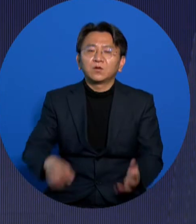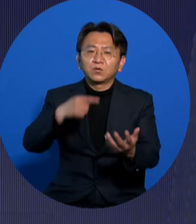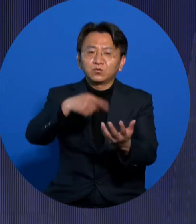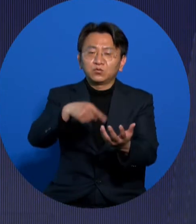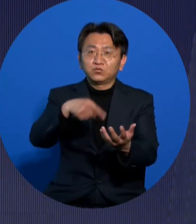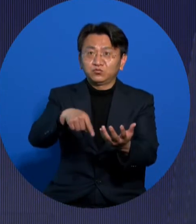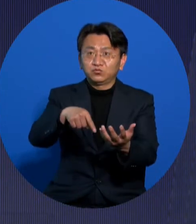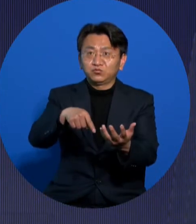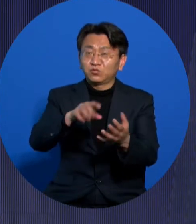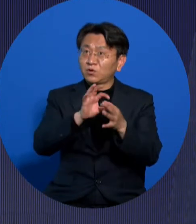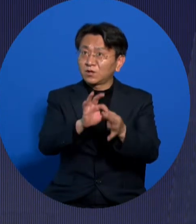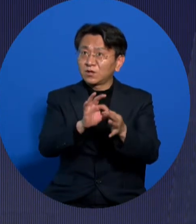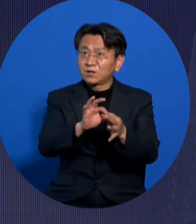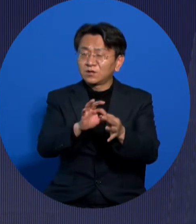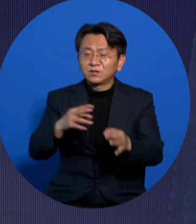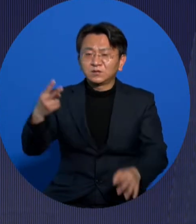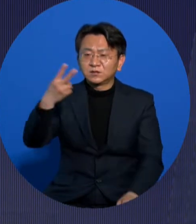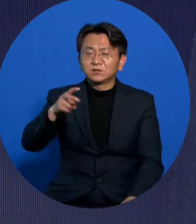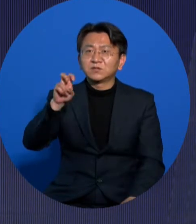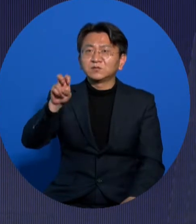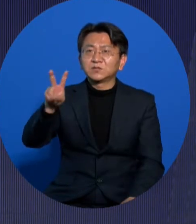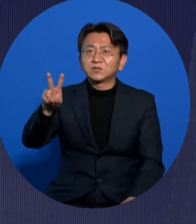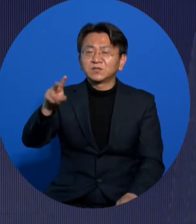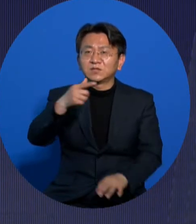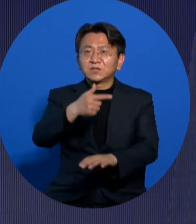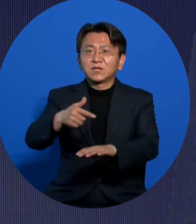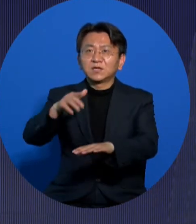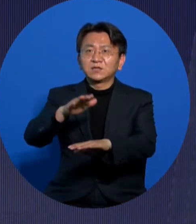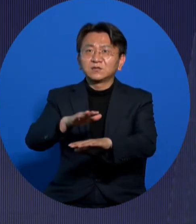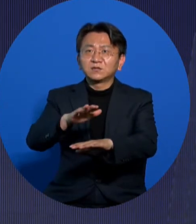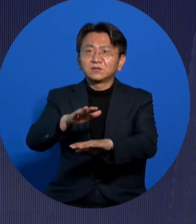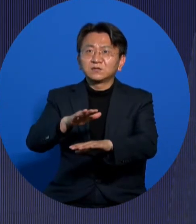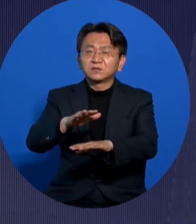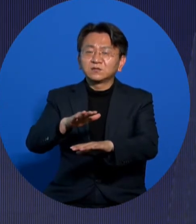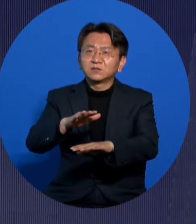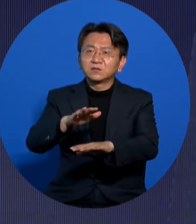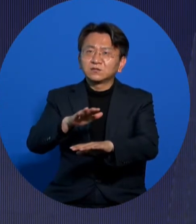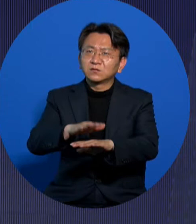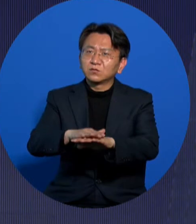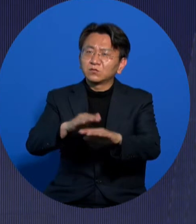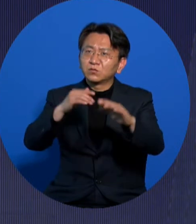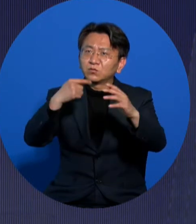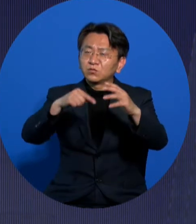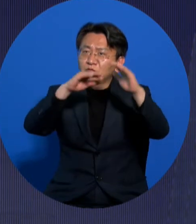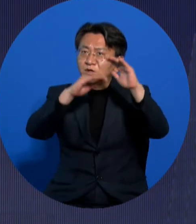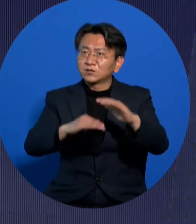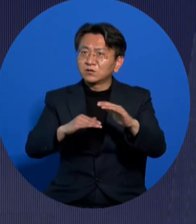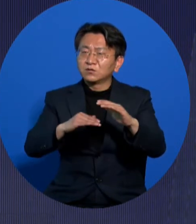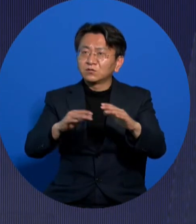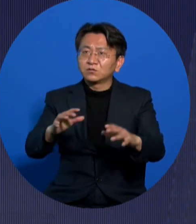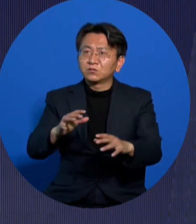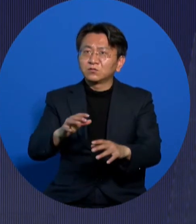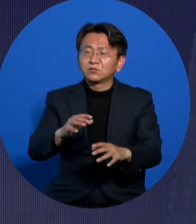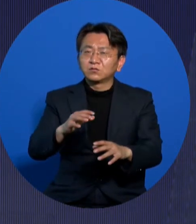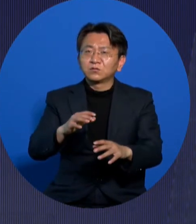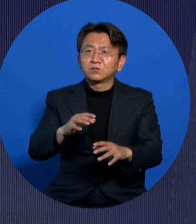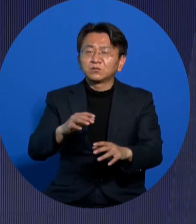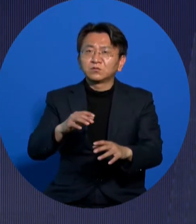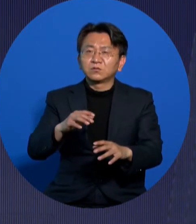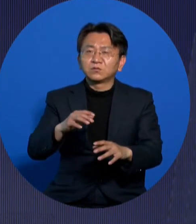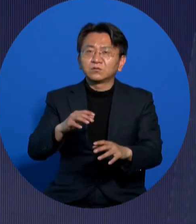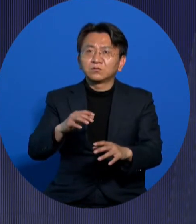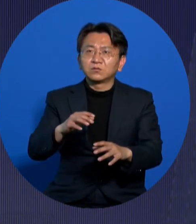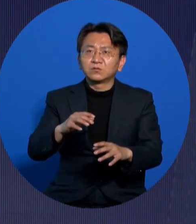교육제도에서는 2022 개정교육과정 총론에서 특수교육 주요 사항으로 새롭게 다루어지고